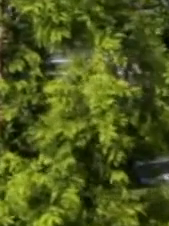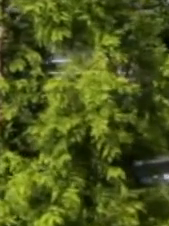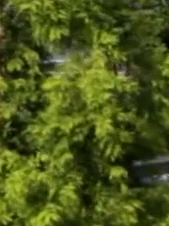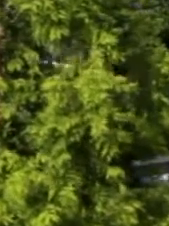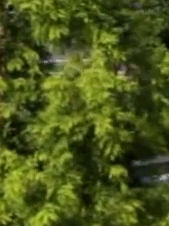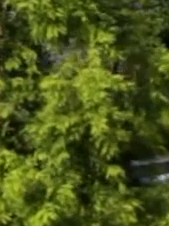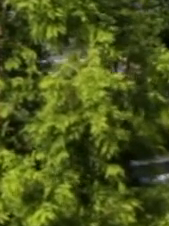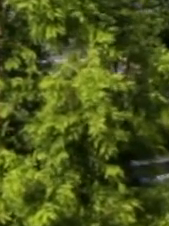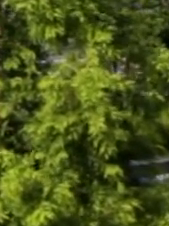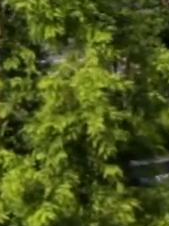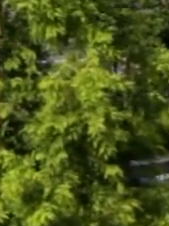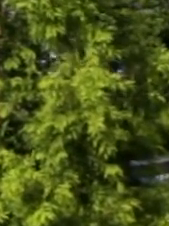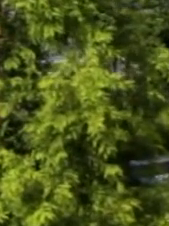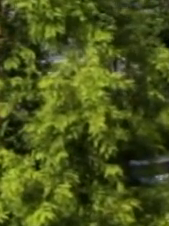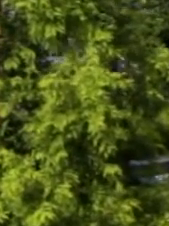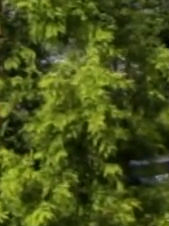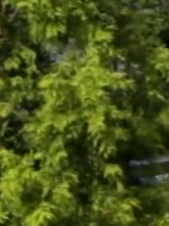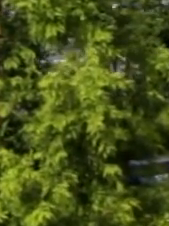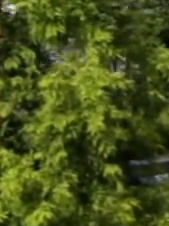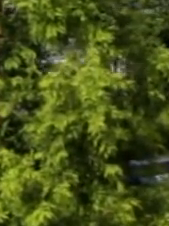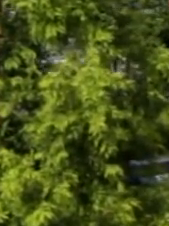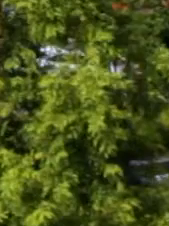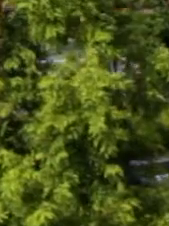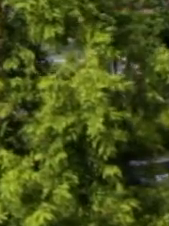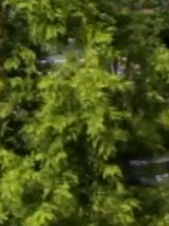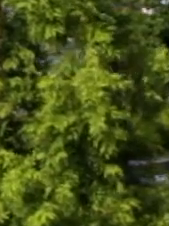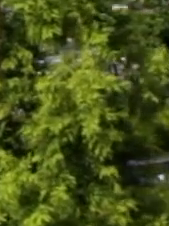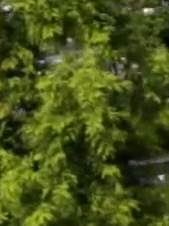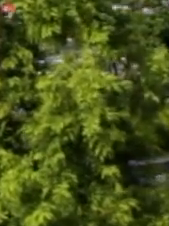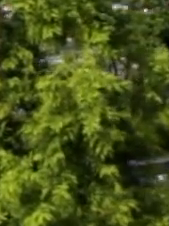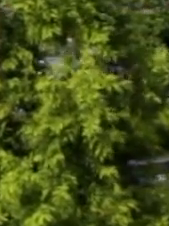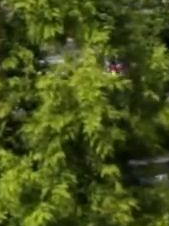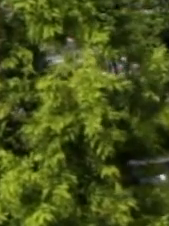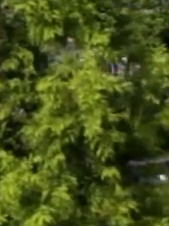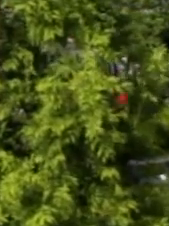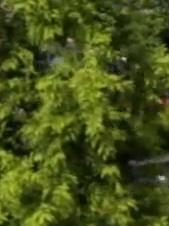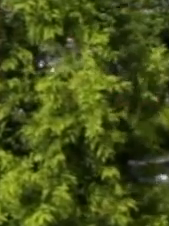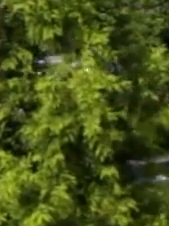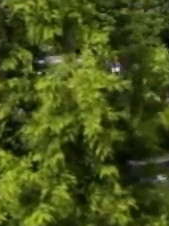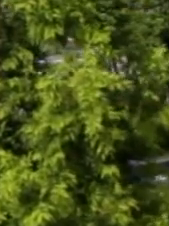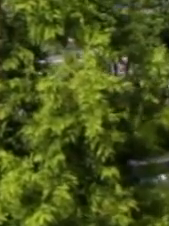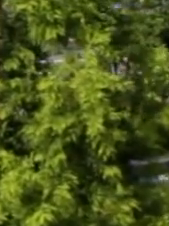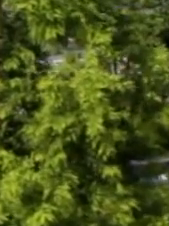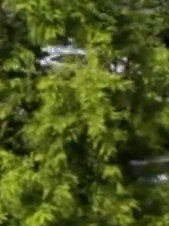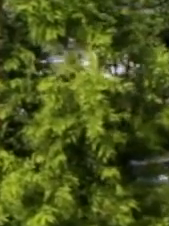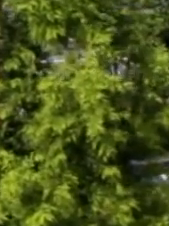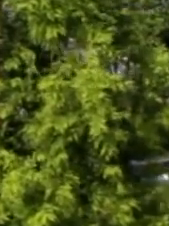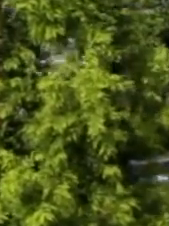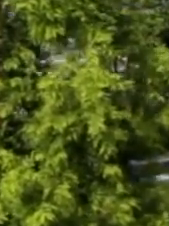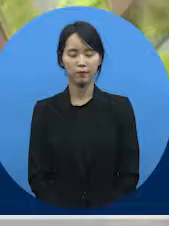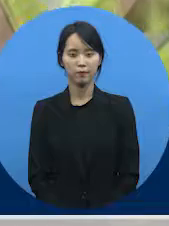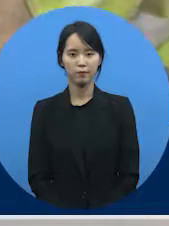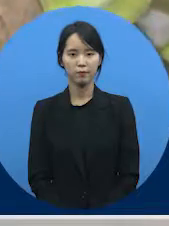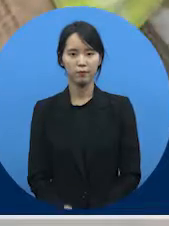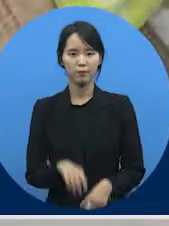동대문문화재단은 올해 말까지 생활문화협력체계 구축과 지역문화 네트워크 프로젝트 지원 사업을 진행합니다.